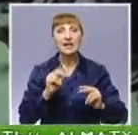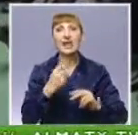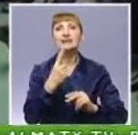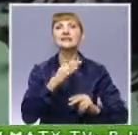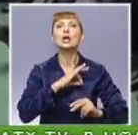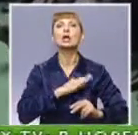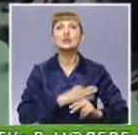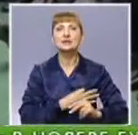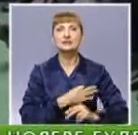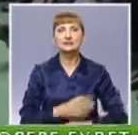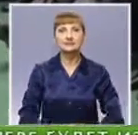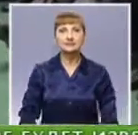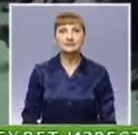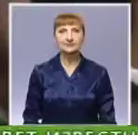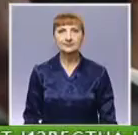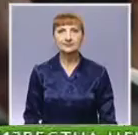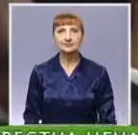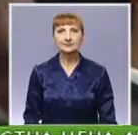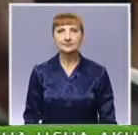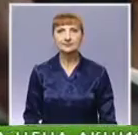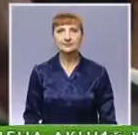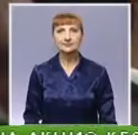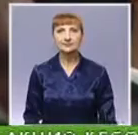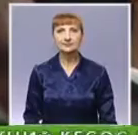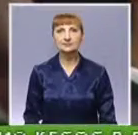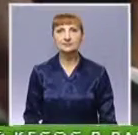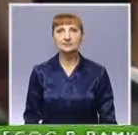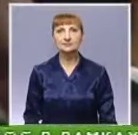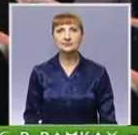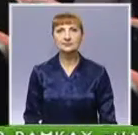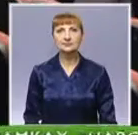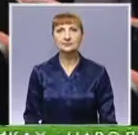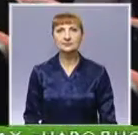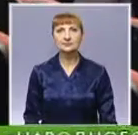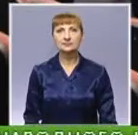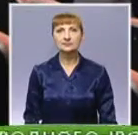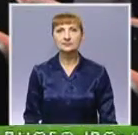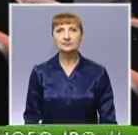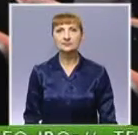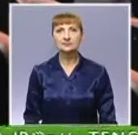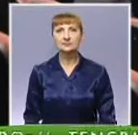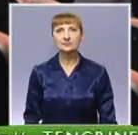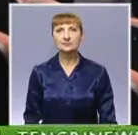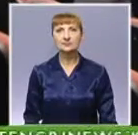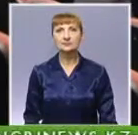1 юрист. Айгерим Абдибек, Фариза Шамшидин, Баужан Кажаканов и Асет Кундакпаев. Телеканал Алматы, Астана.